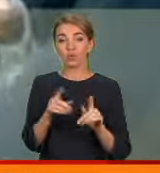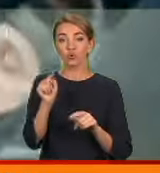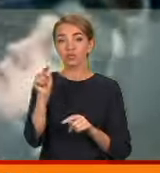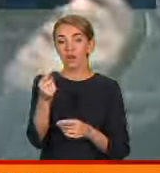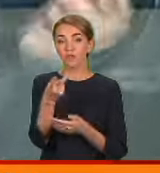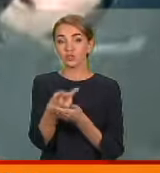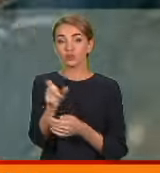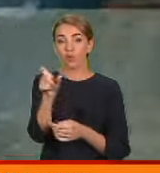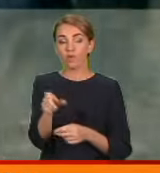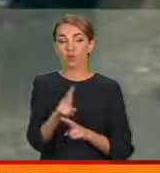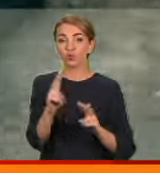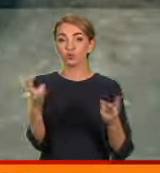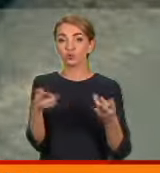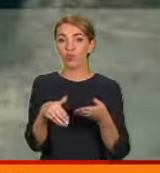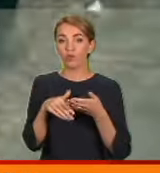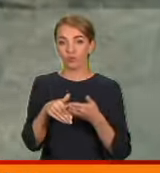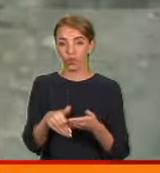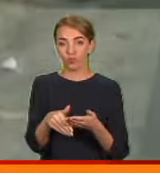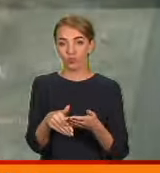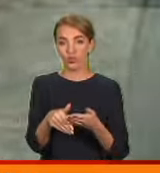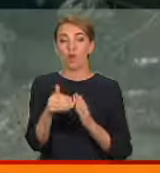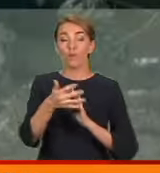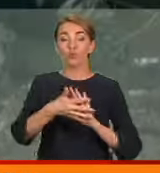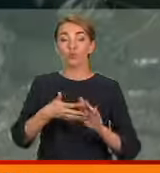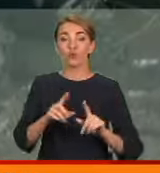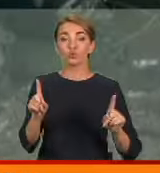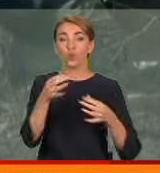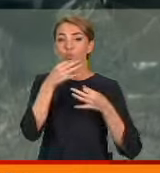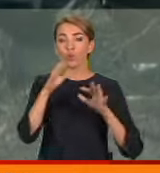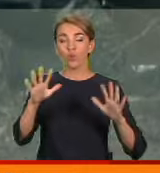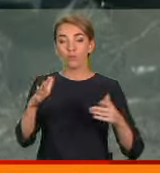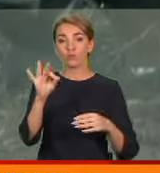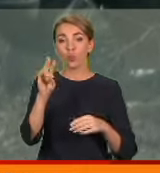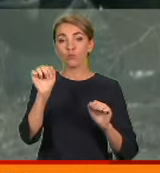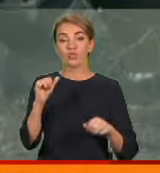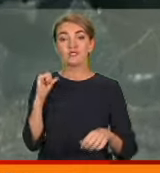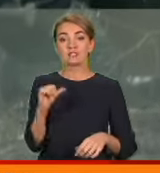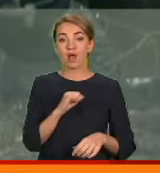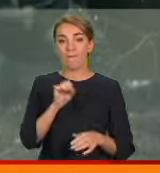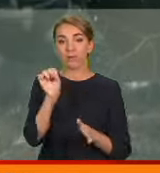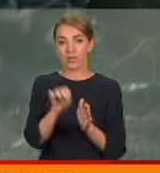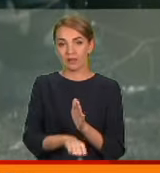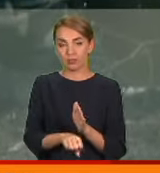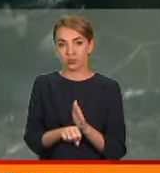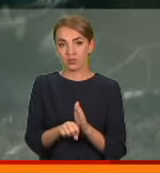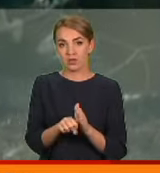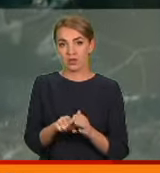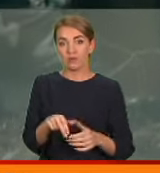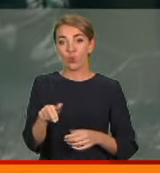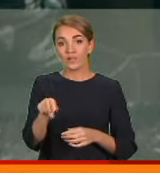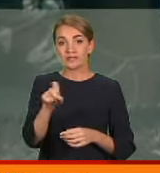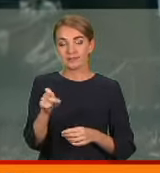лежить чоловік, якому потрібна допомога, понимая, что в любой момент он может сам погибнуть, пойти за раненым.